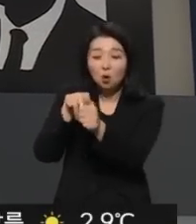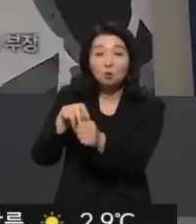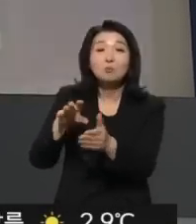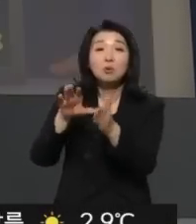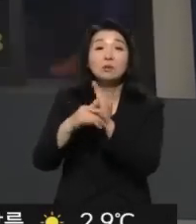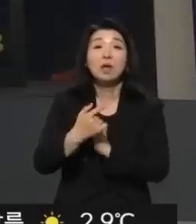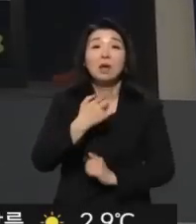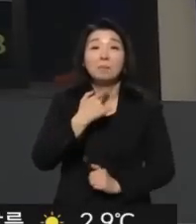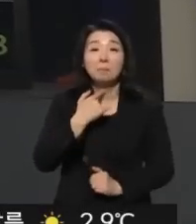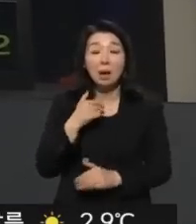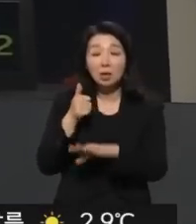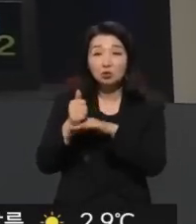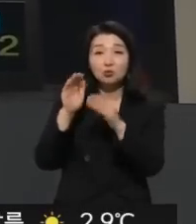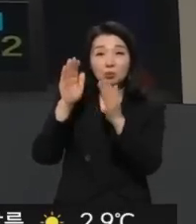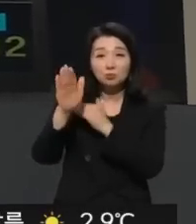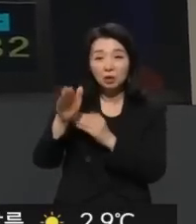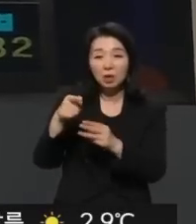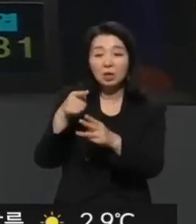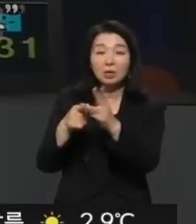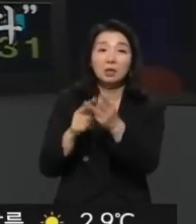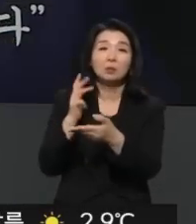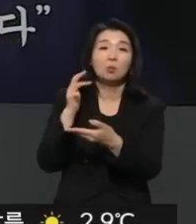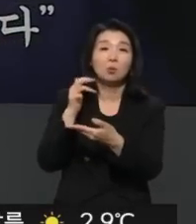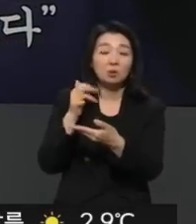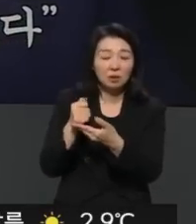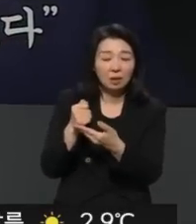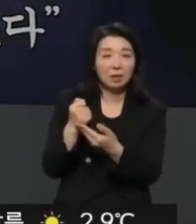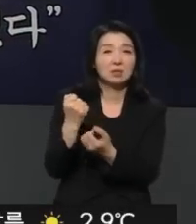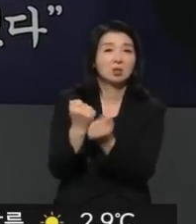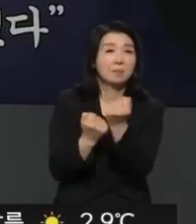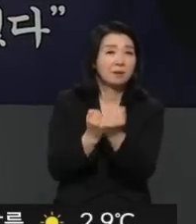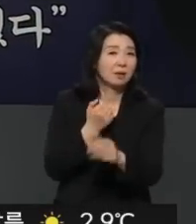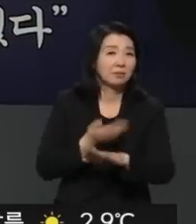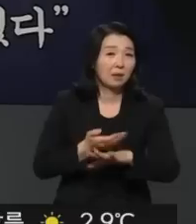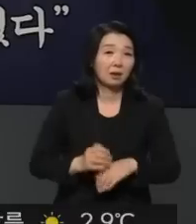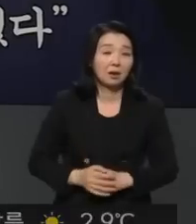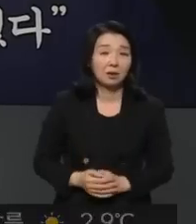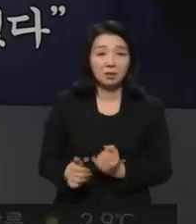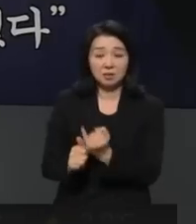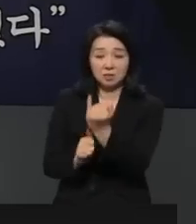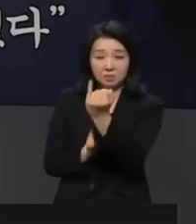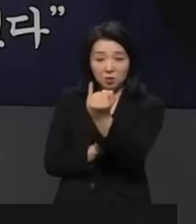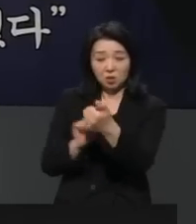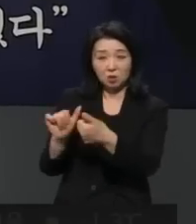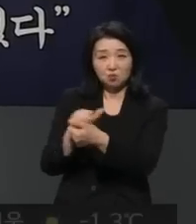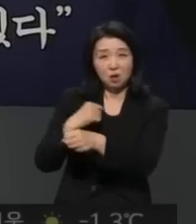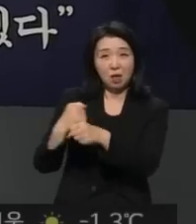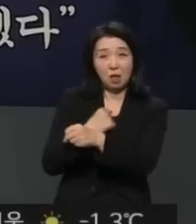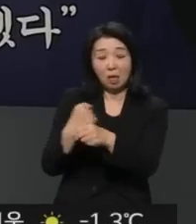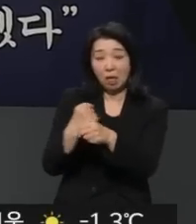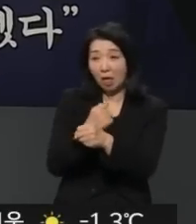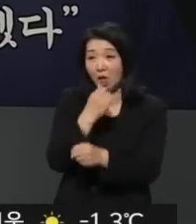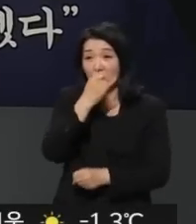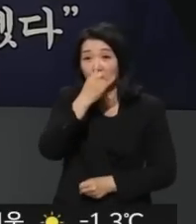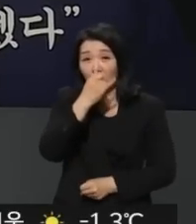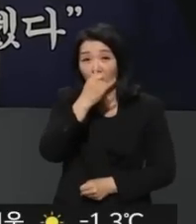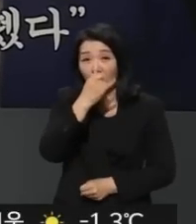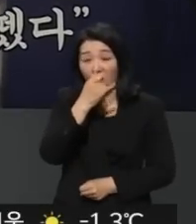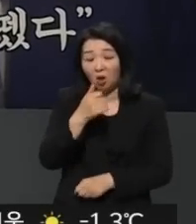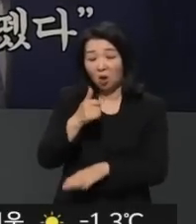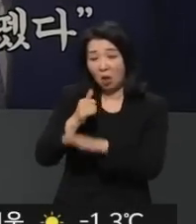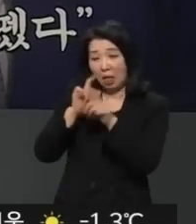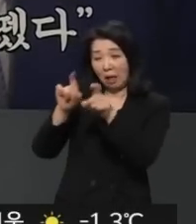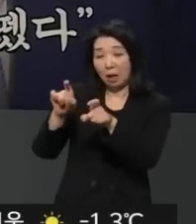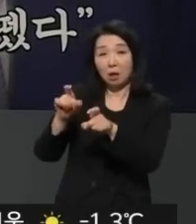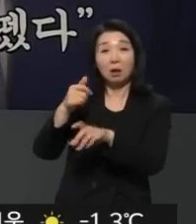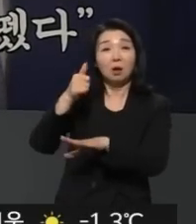뒤에 대통령실이 했던 설명과 배치됩니다. 김 여사가 주가 조작에 가담했다는 의혹이 계속 불거지자 김 여사는 1차